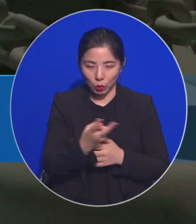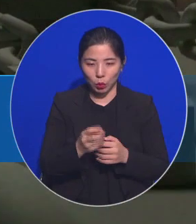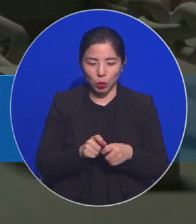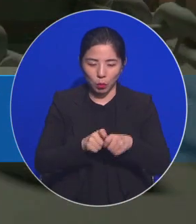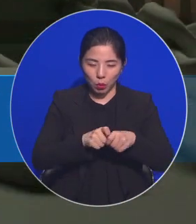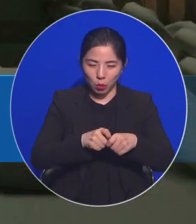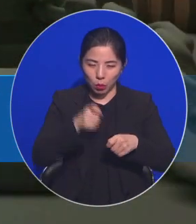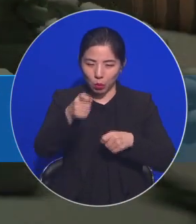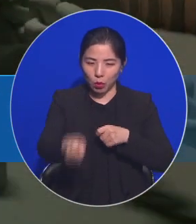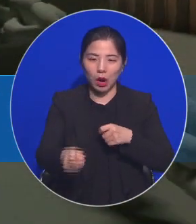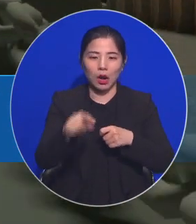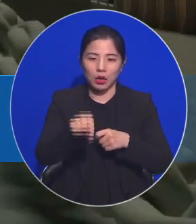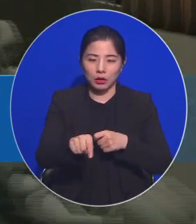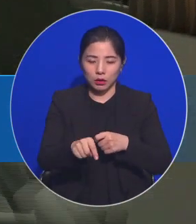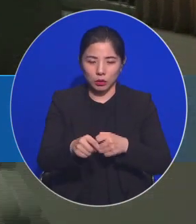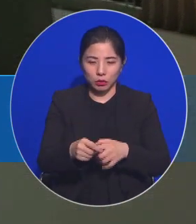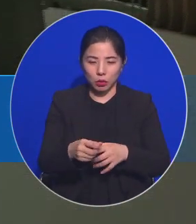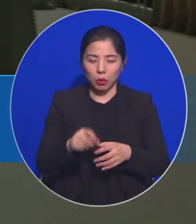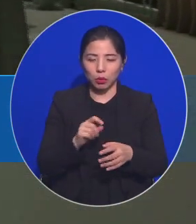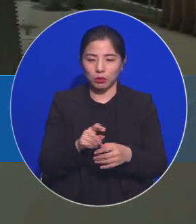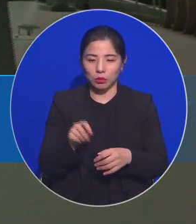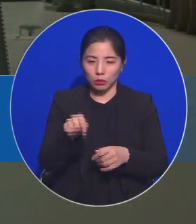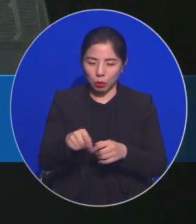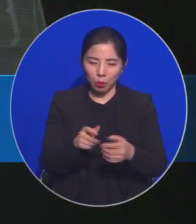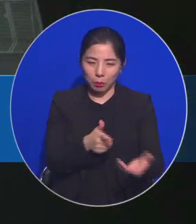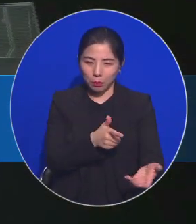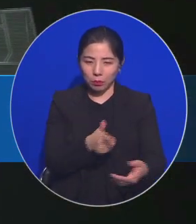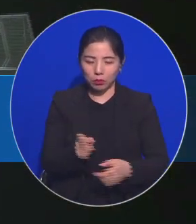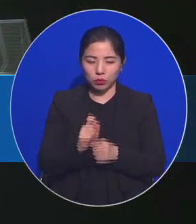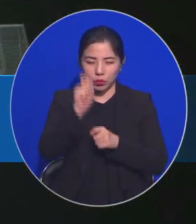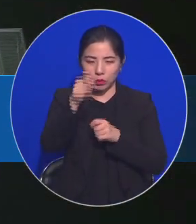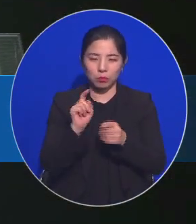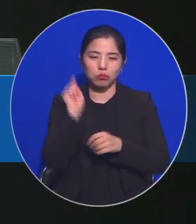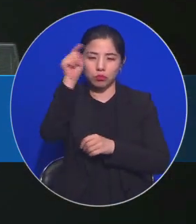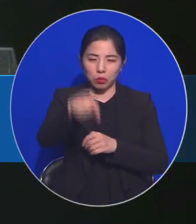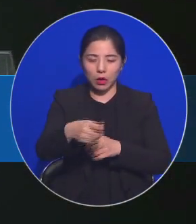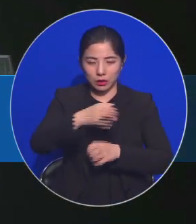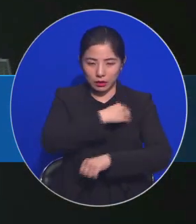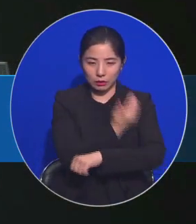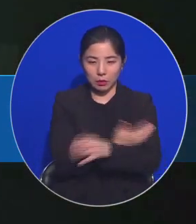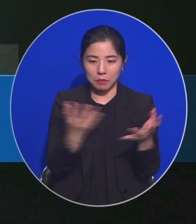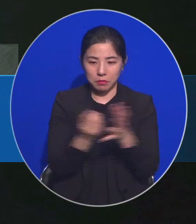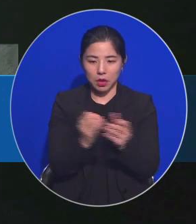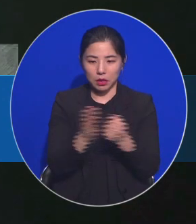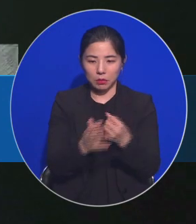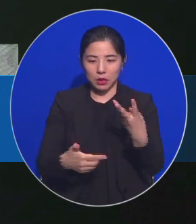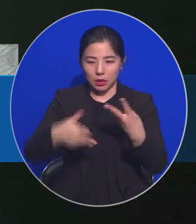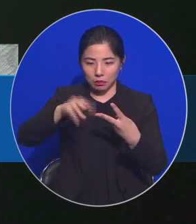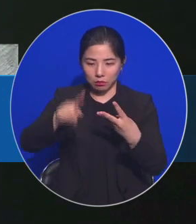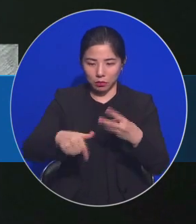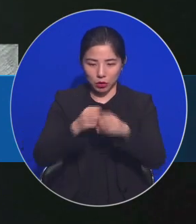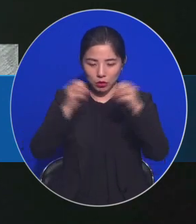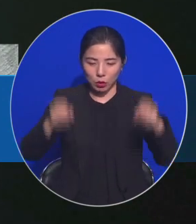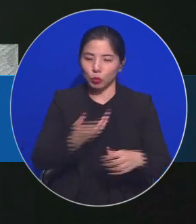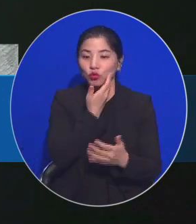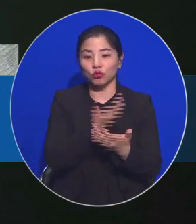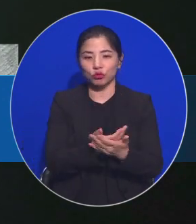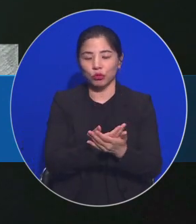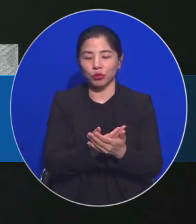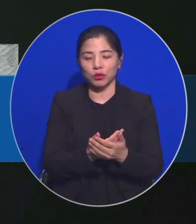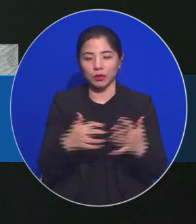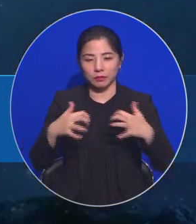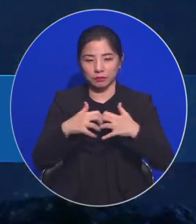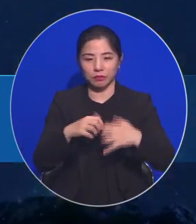장거리 함대공 유도탄 등을 탑재해 요격 능력까지 갖춰 해상기반 삼축체계의 핵심 전력으로 자리할